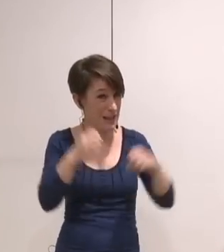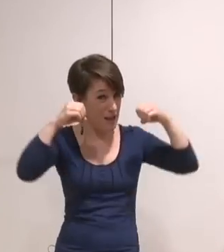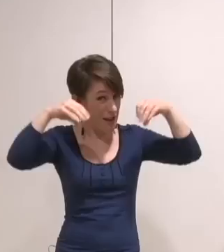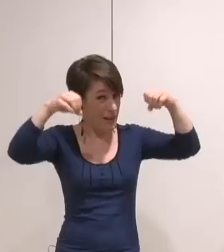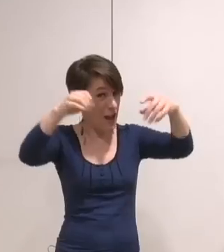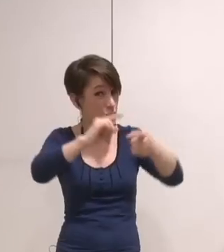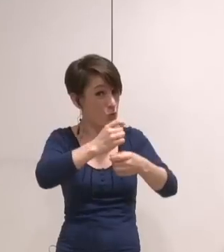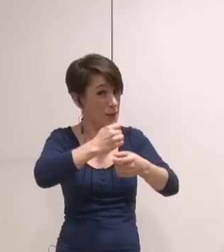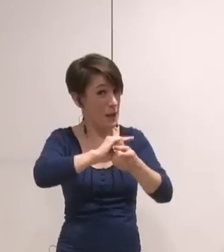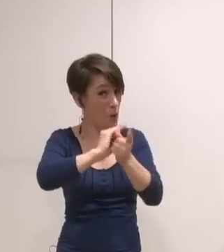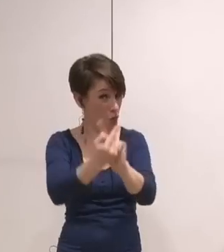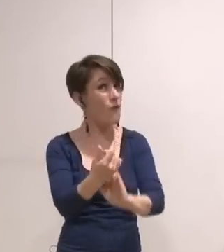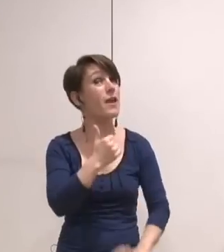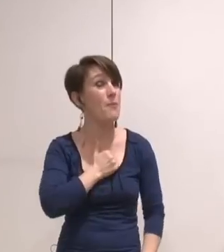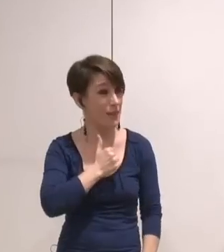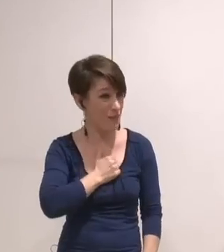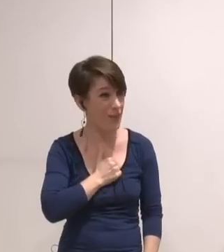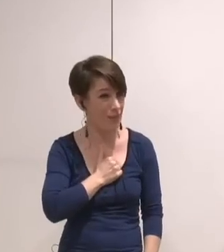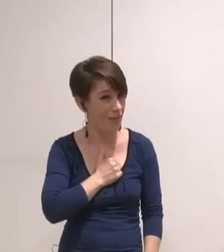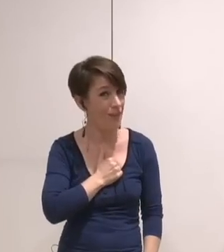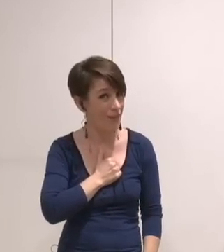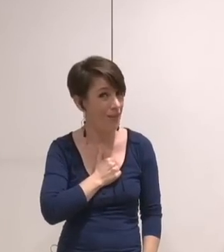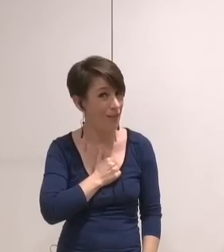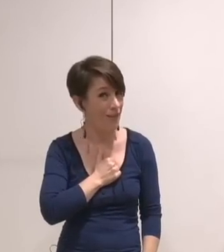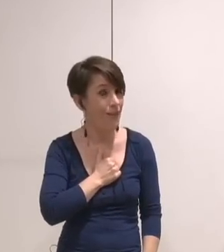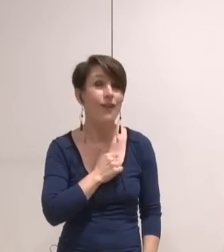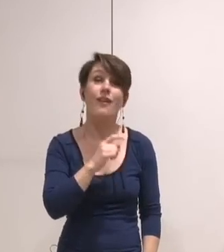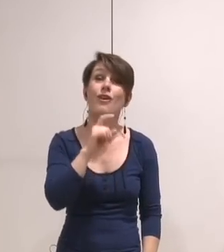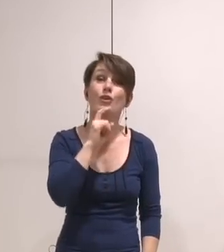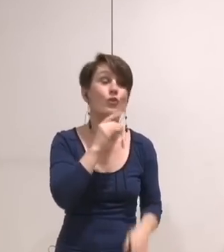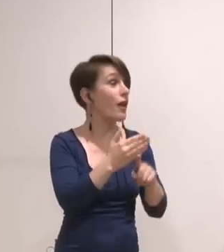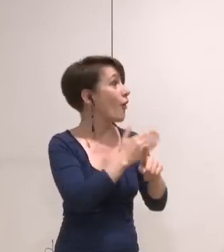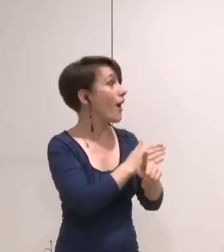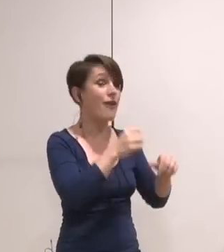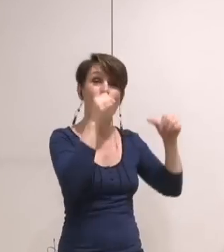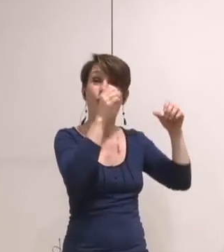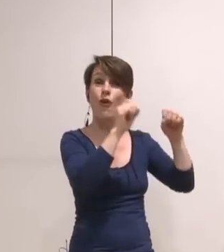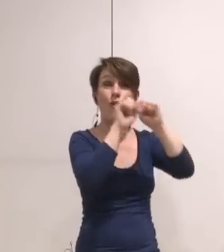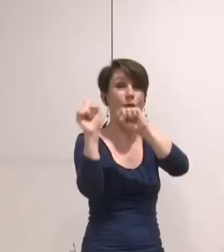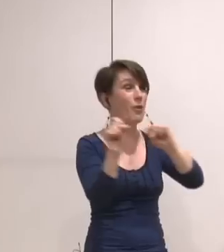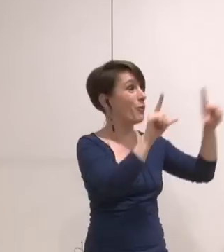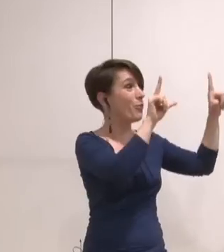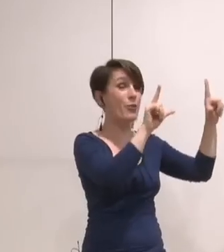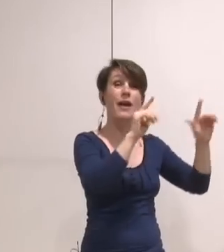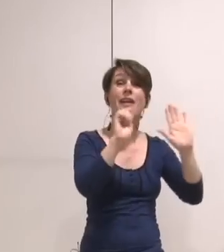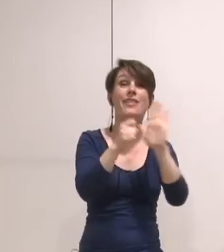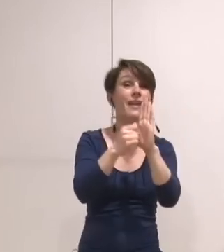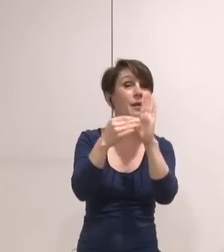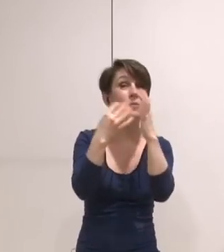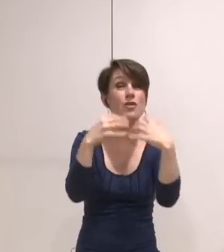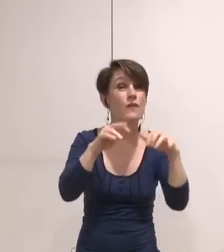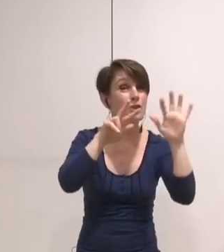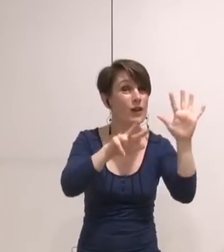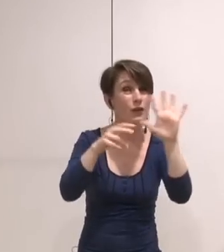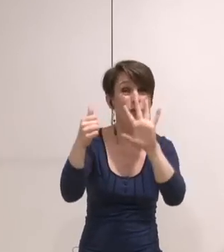je rectifie ce qui a été dit et affiché en 1986 il n'y a pas de privatisation il y